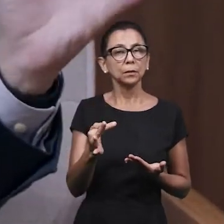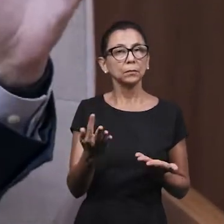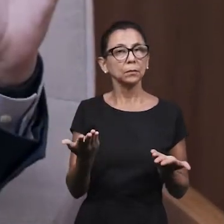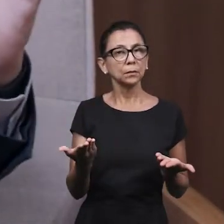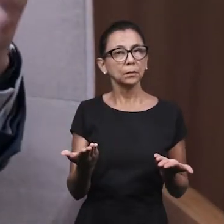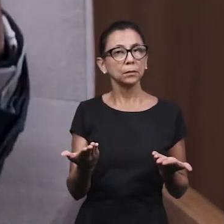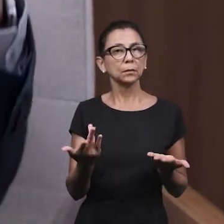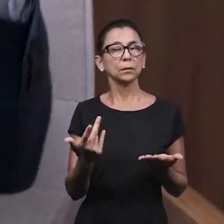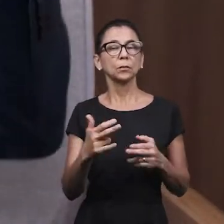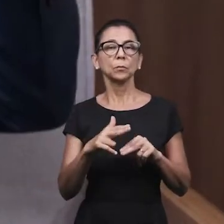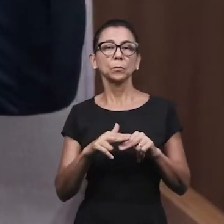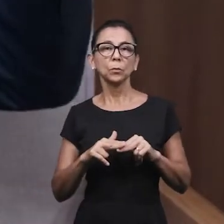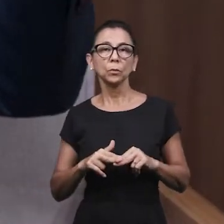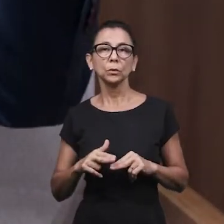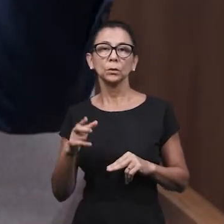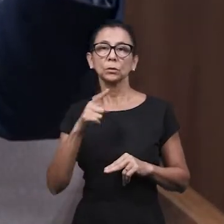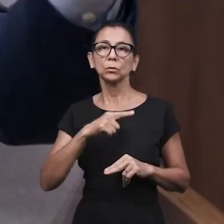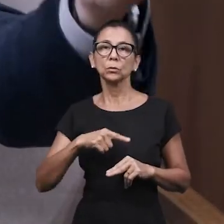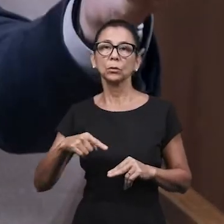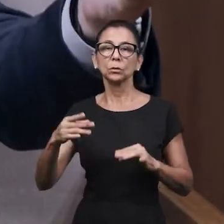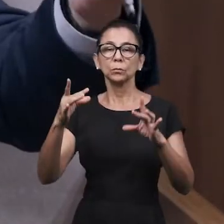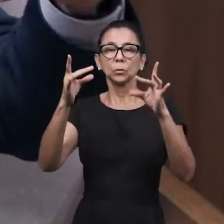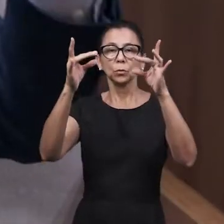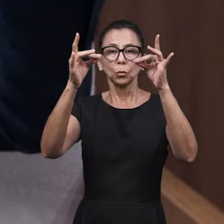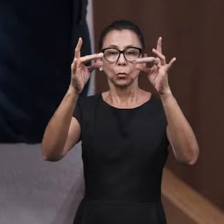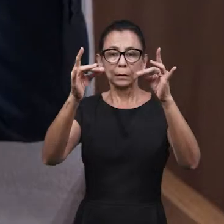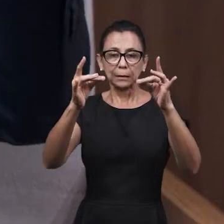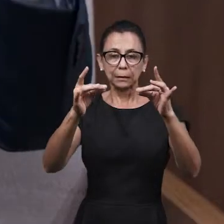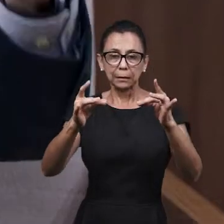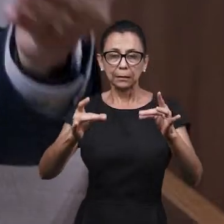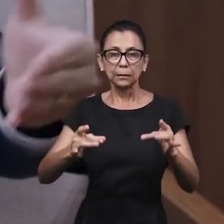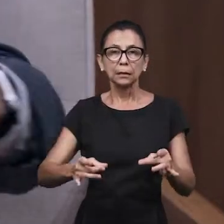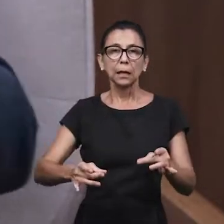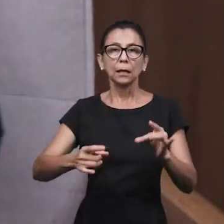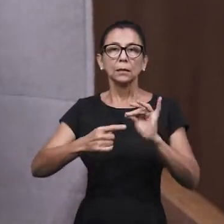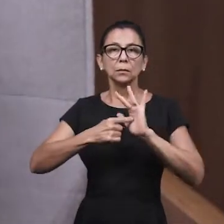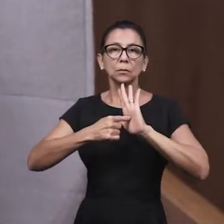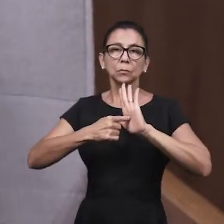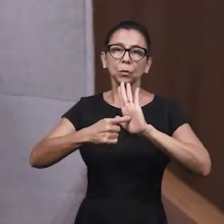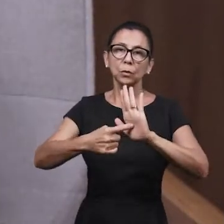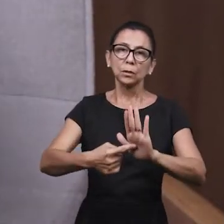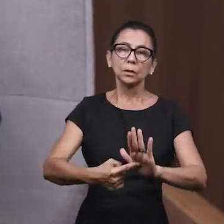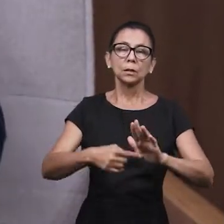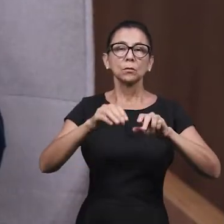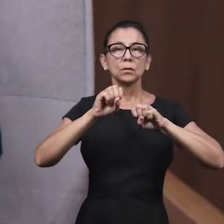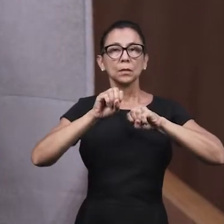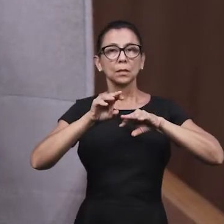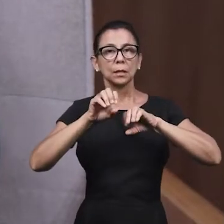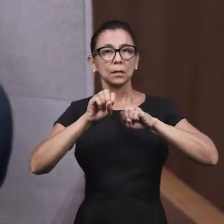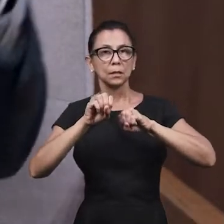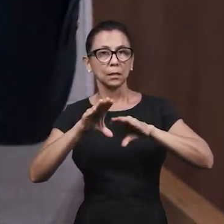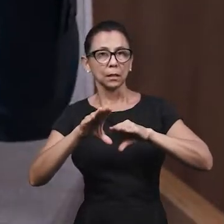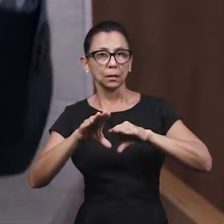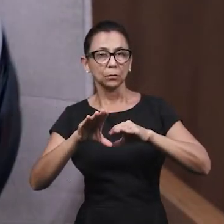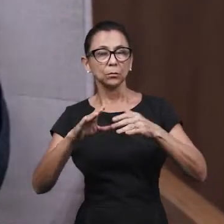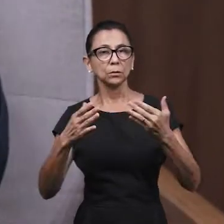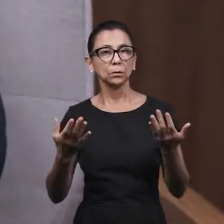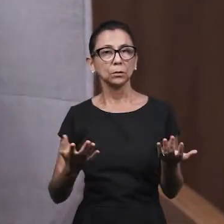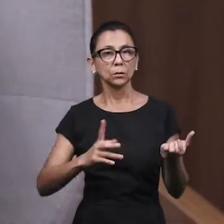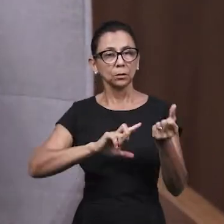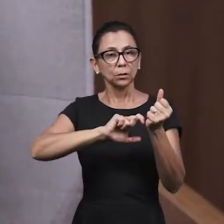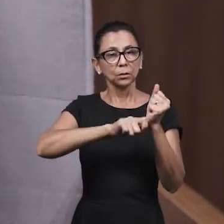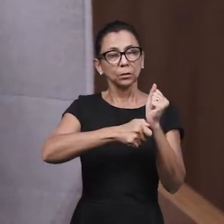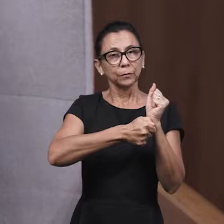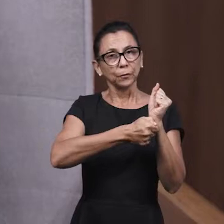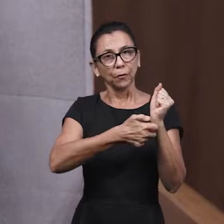donc cette portée est élargie de la connaissance de Dieu, de sa parole, de Jésus, à travers